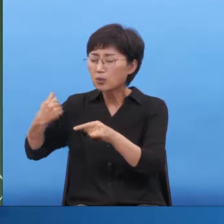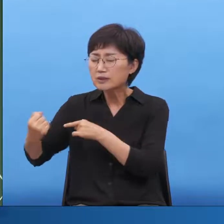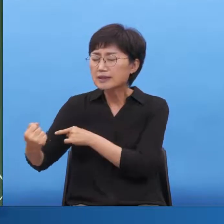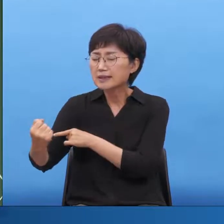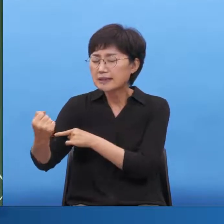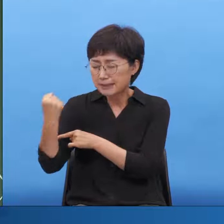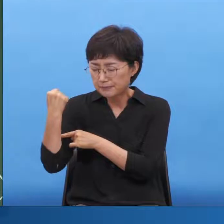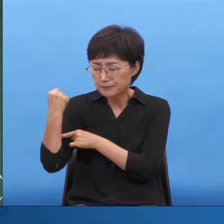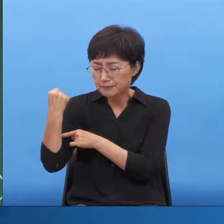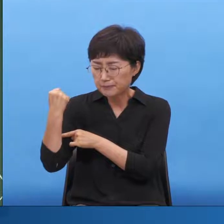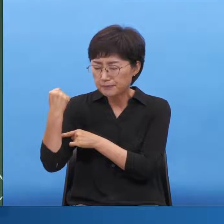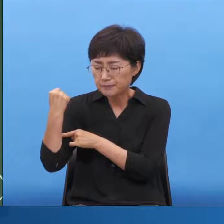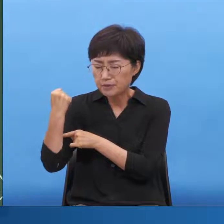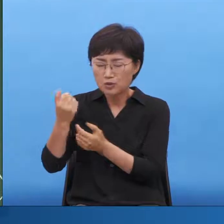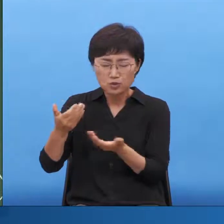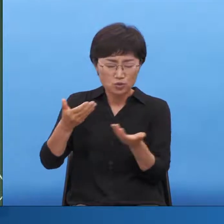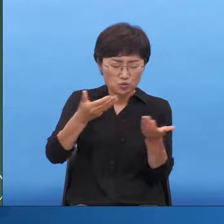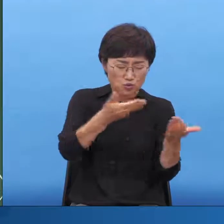허락해 주옵소서.